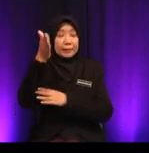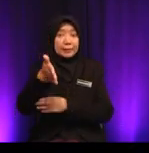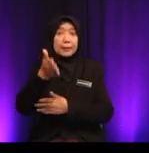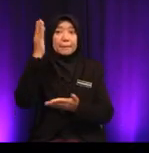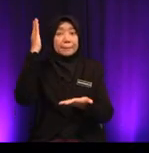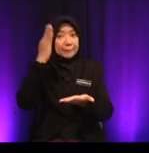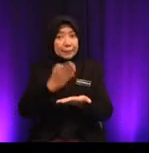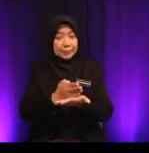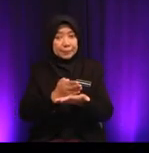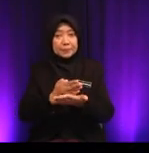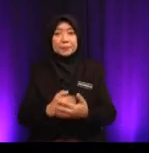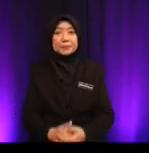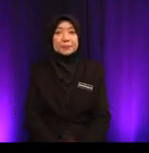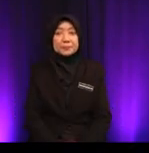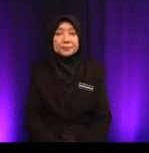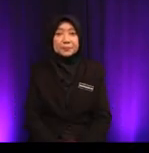oke